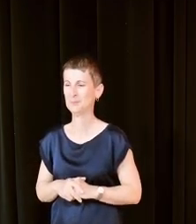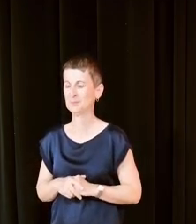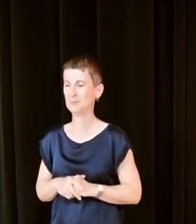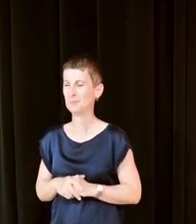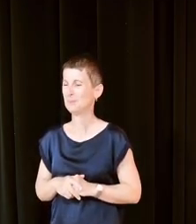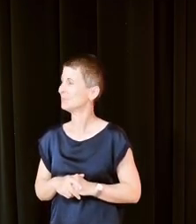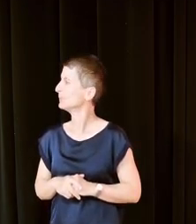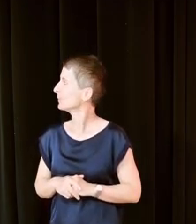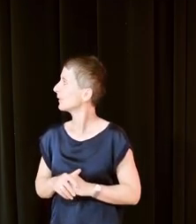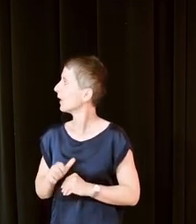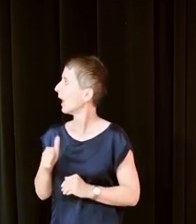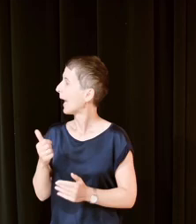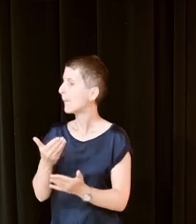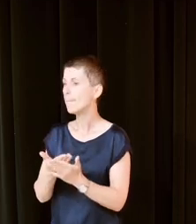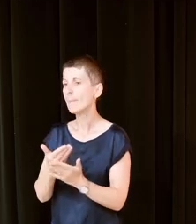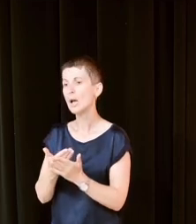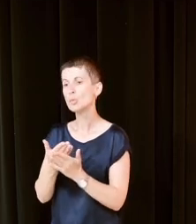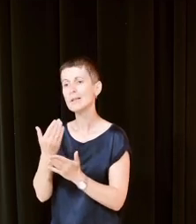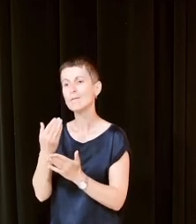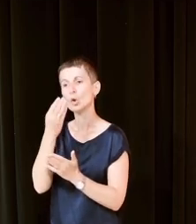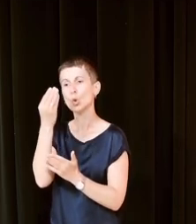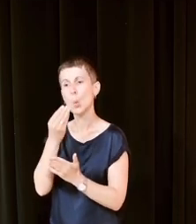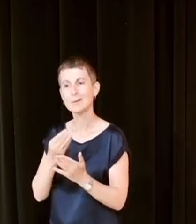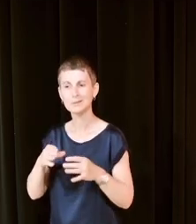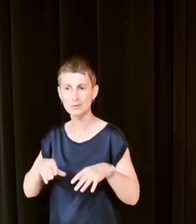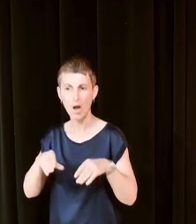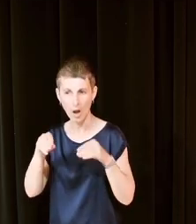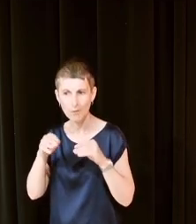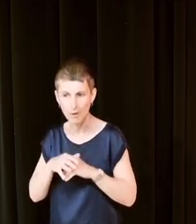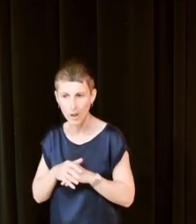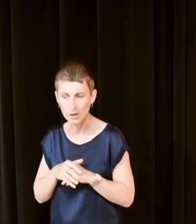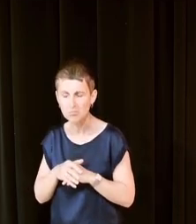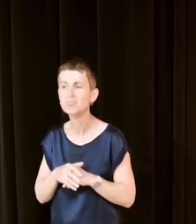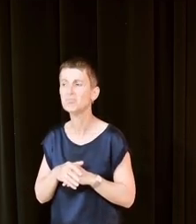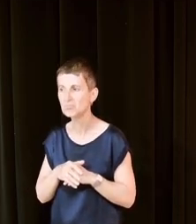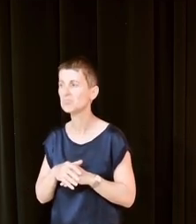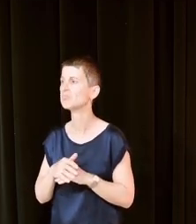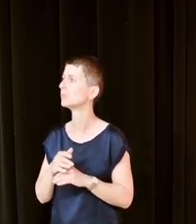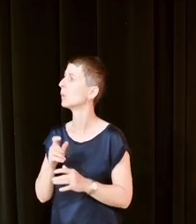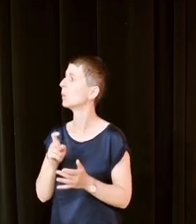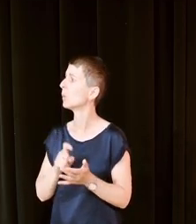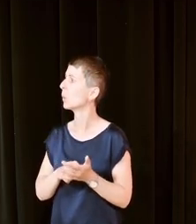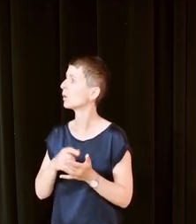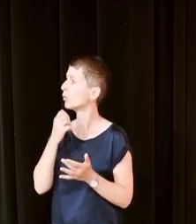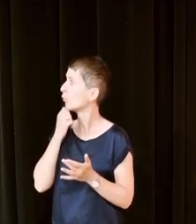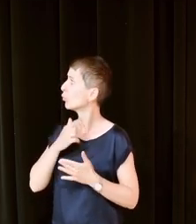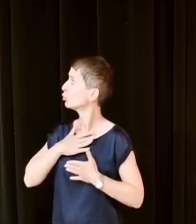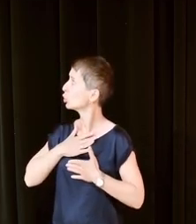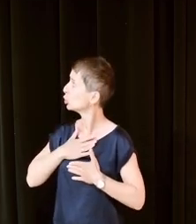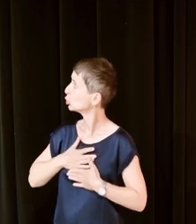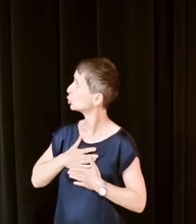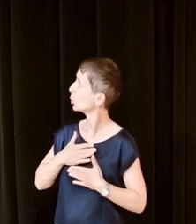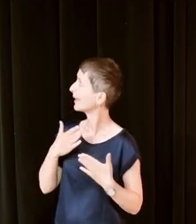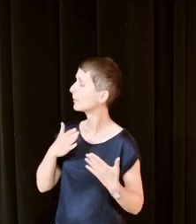einem Beispiel aus der Kunst an. Und das war eben das, was Frau Giel eben vorhin auch sagte, weil ich gerne möchte, dass wir zumindest